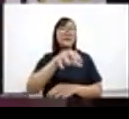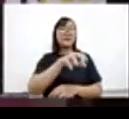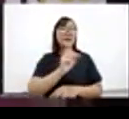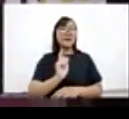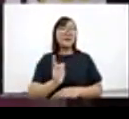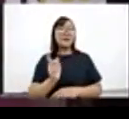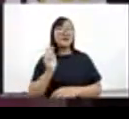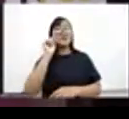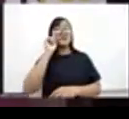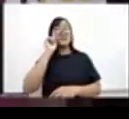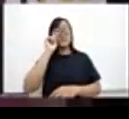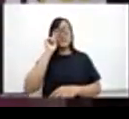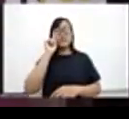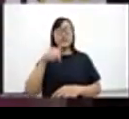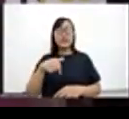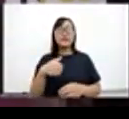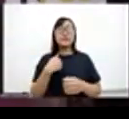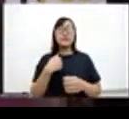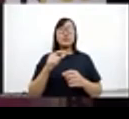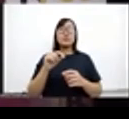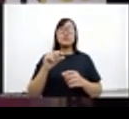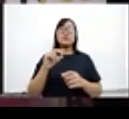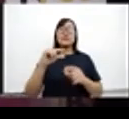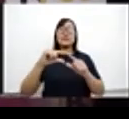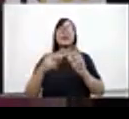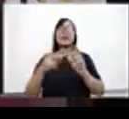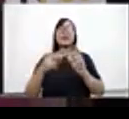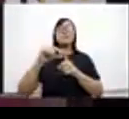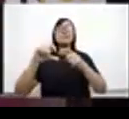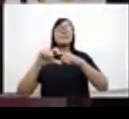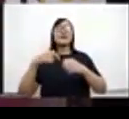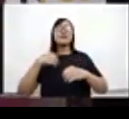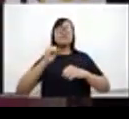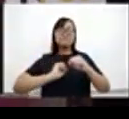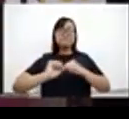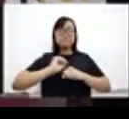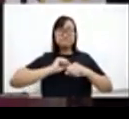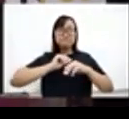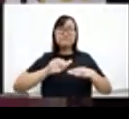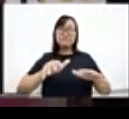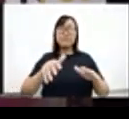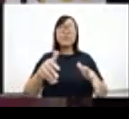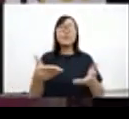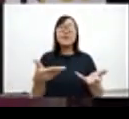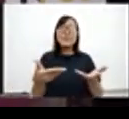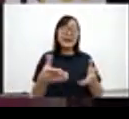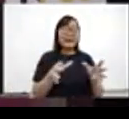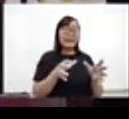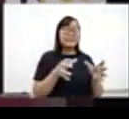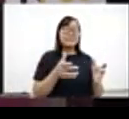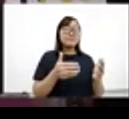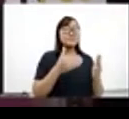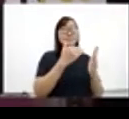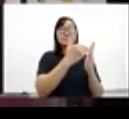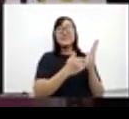implementasi Rante yang jumlah aksinya tadi lebih dari 100 Itu Upin ruang-ruang mana aja yang bisa jadi ruang